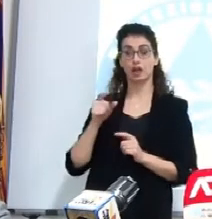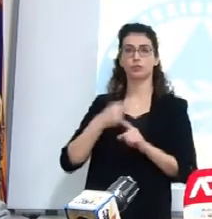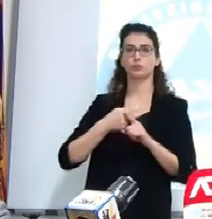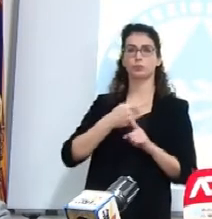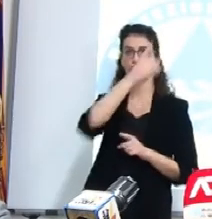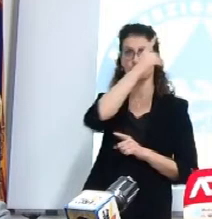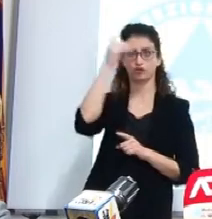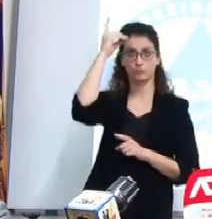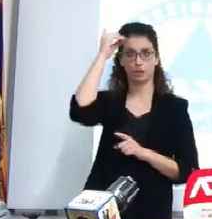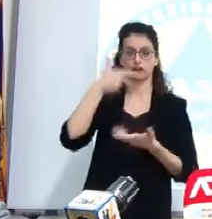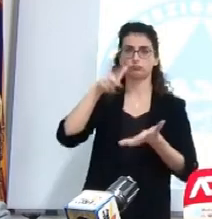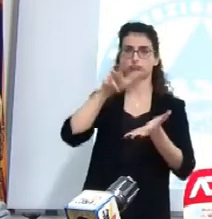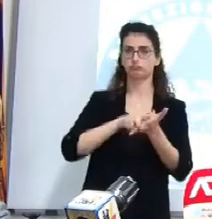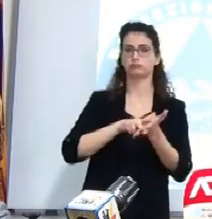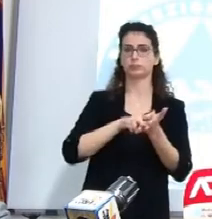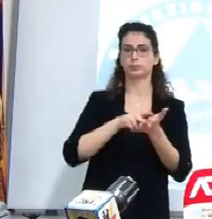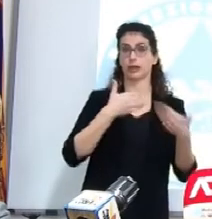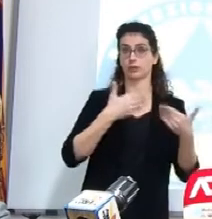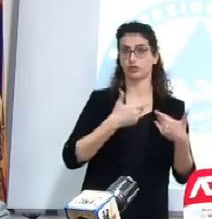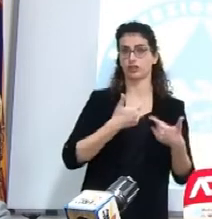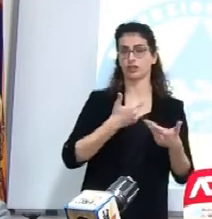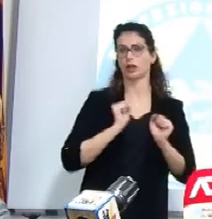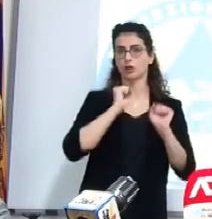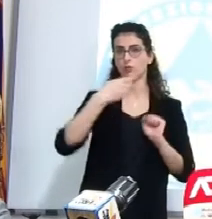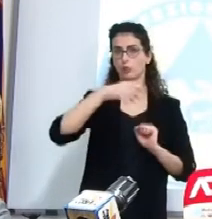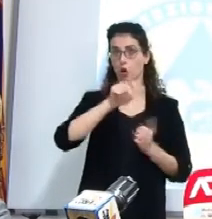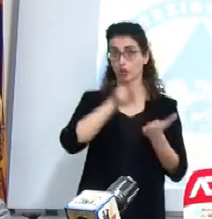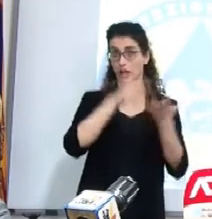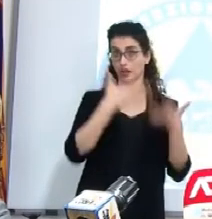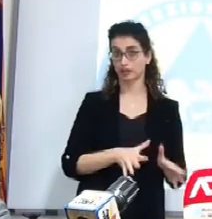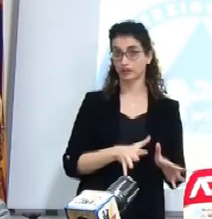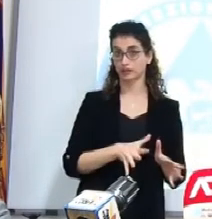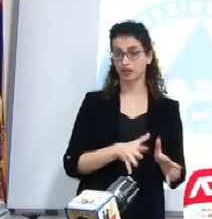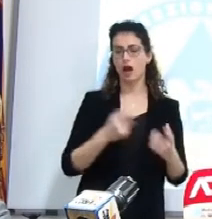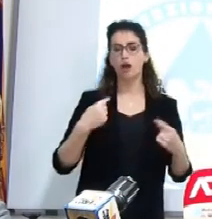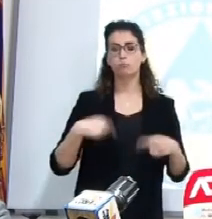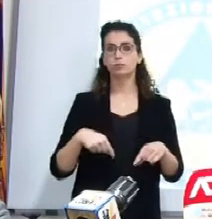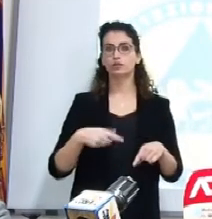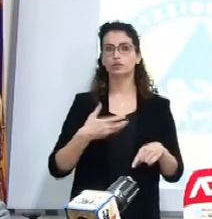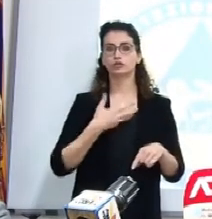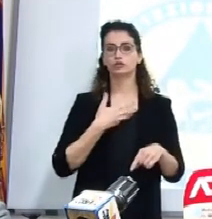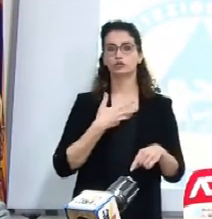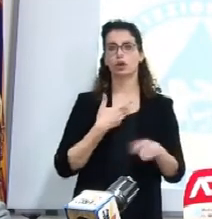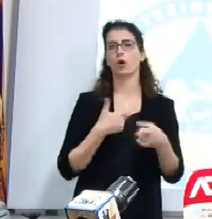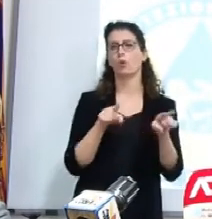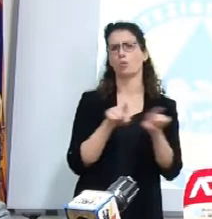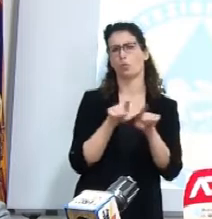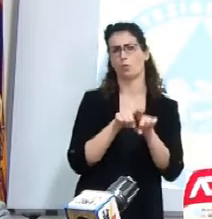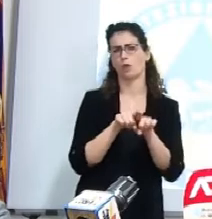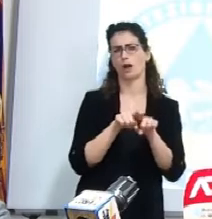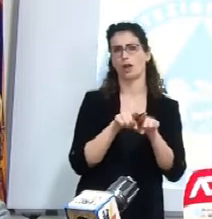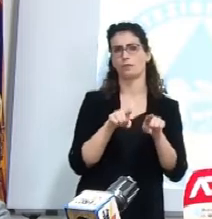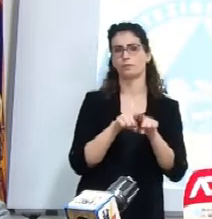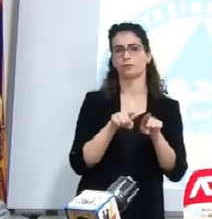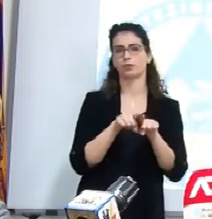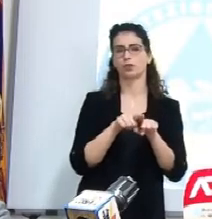emergenziale gli anticorpi monoclonali e quindi ci troviamo che sono gli stessi per capirci di